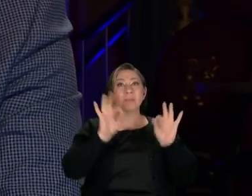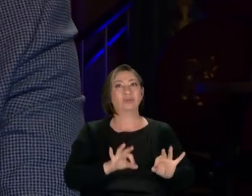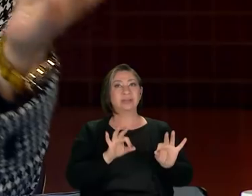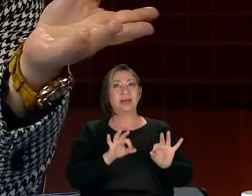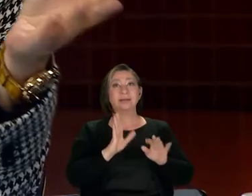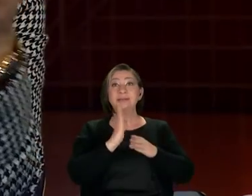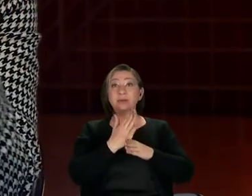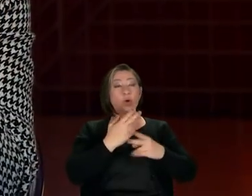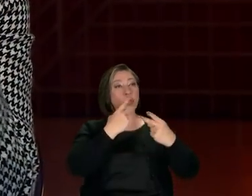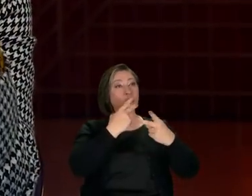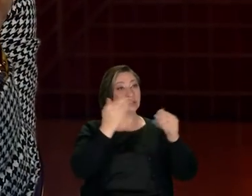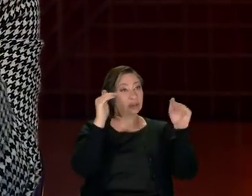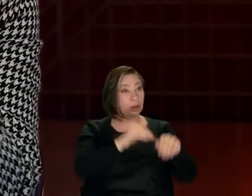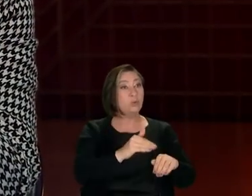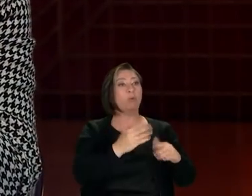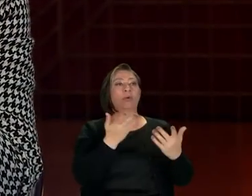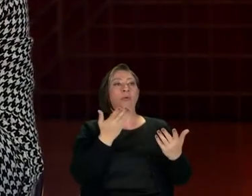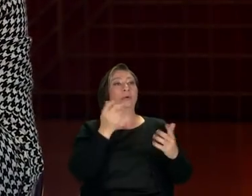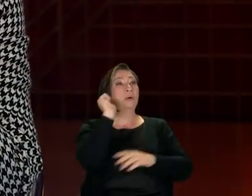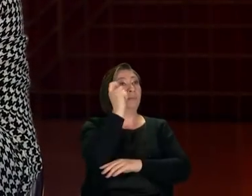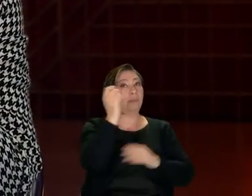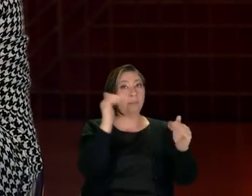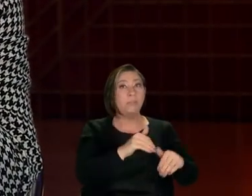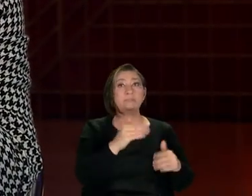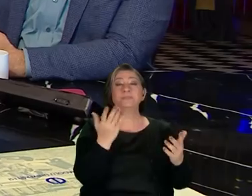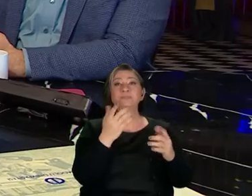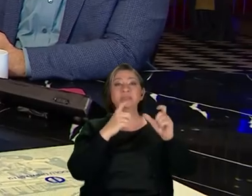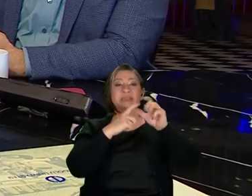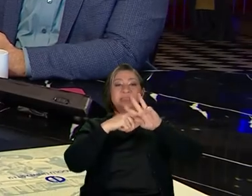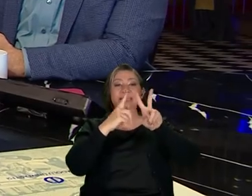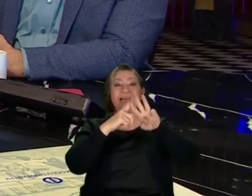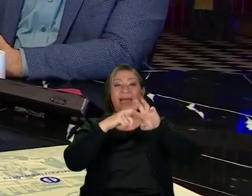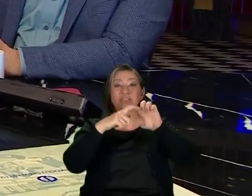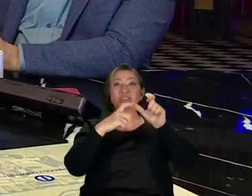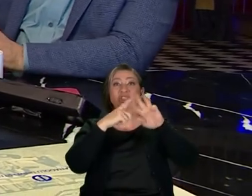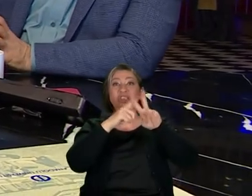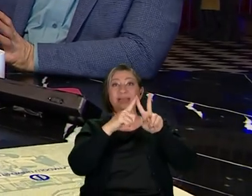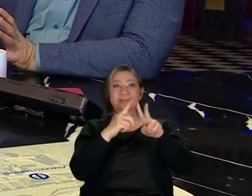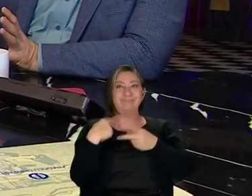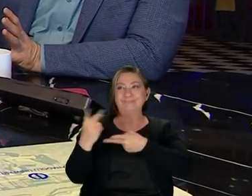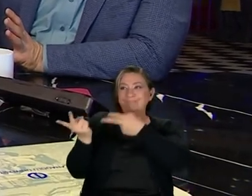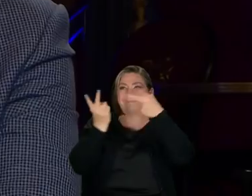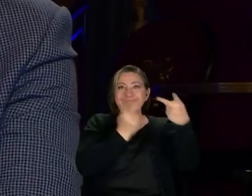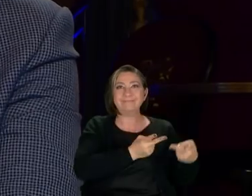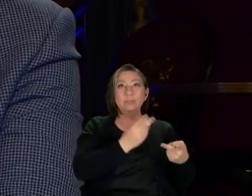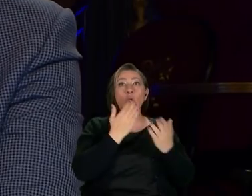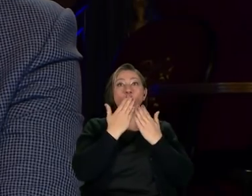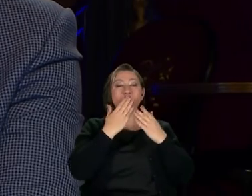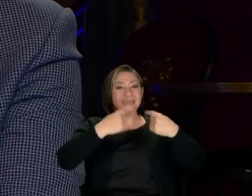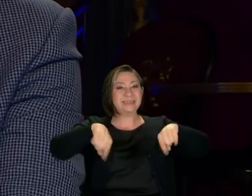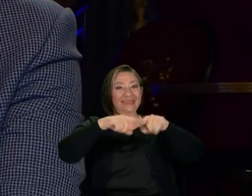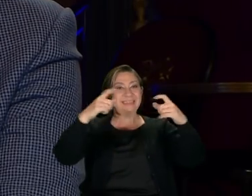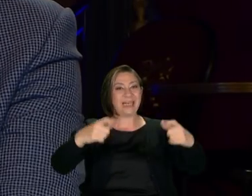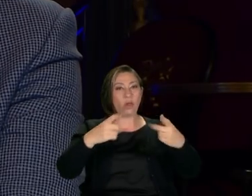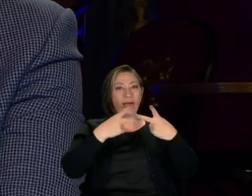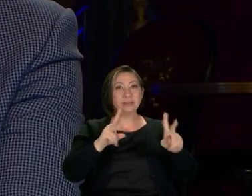Güzel. Çünkü konuşmacılar gelir, şu gelir, tabii, bu gelir. Tabii, tabii. Bir sürü şey. Mesela Şener Şen geldi. Biz bir Şener Şen okuma salonu açtım.